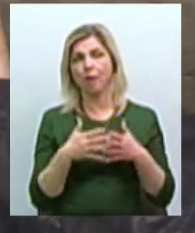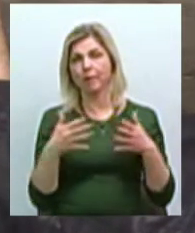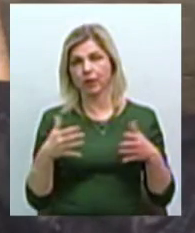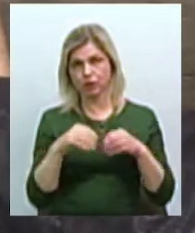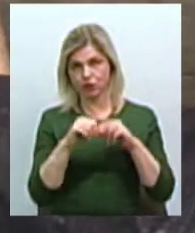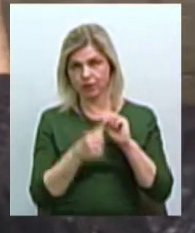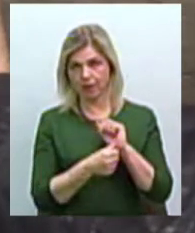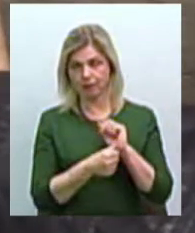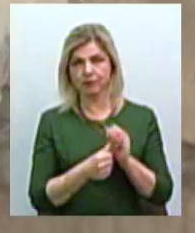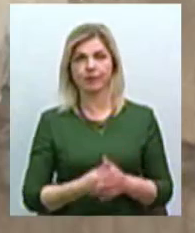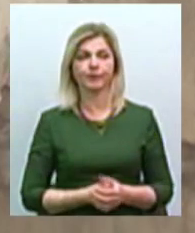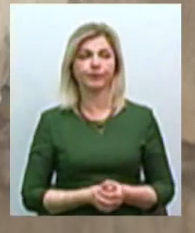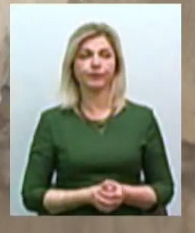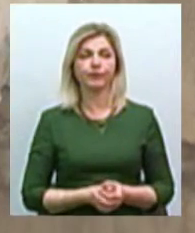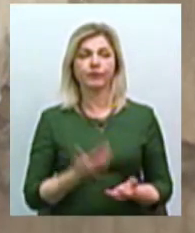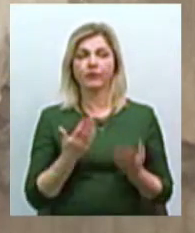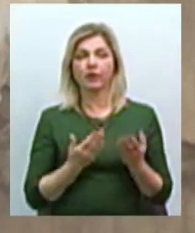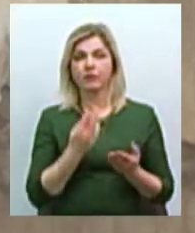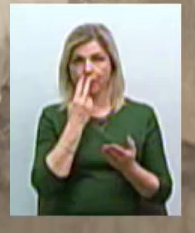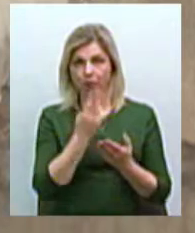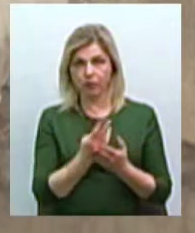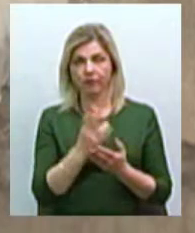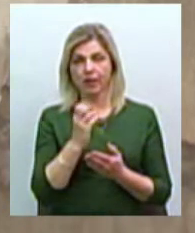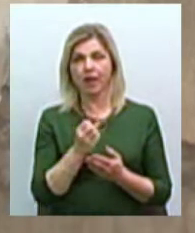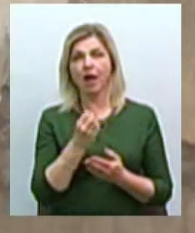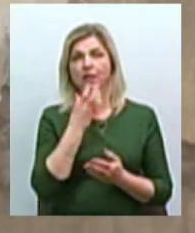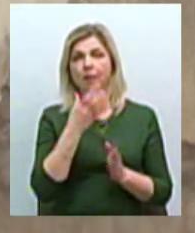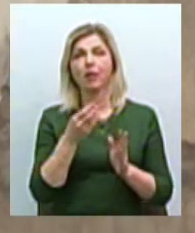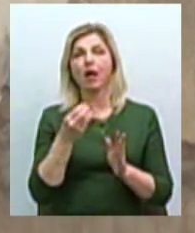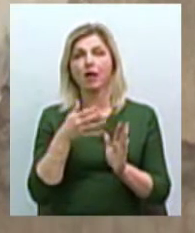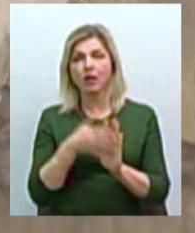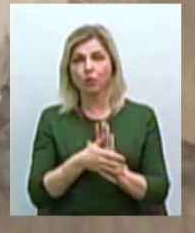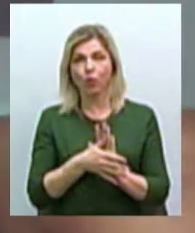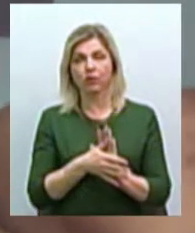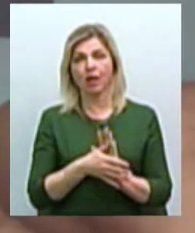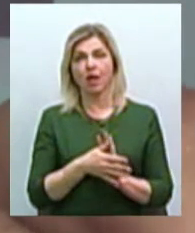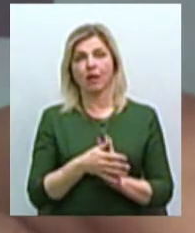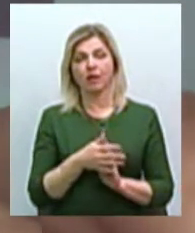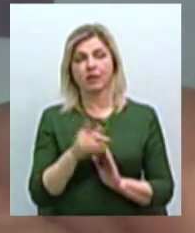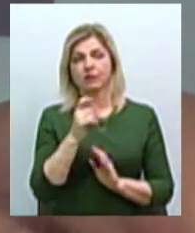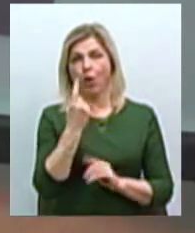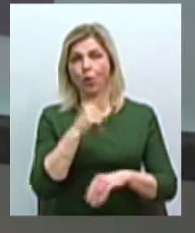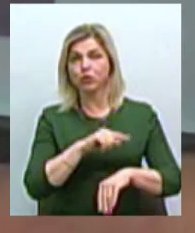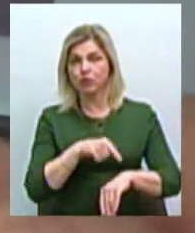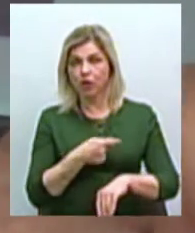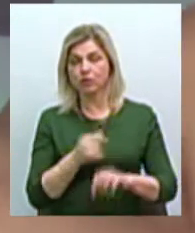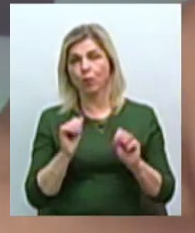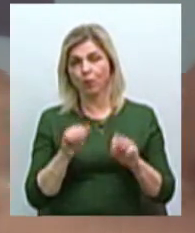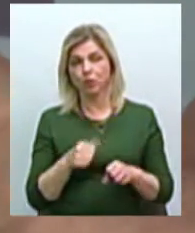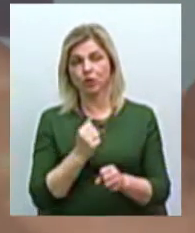16. І якщо ви подивитесь на миттєвий розход гігакалорій за годину, то можна